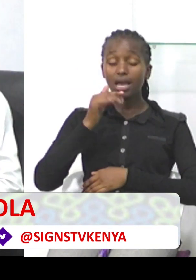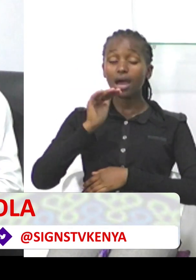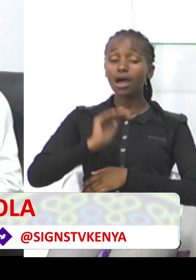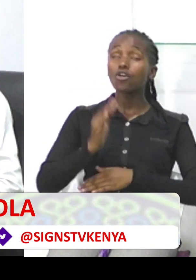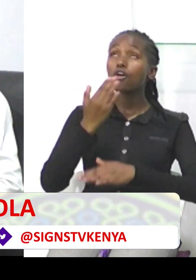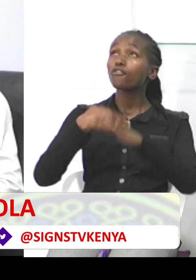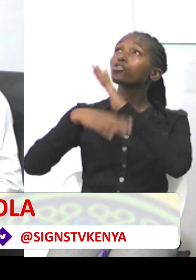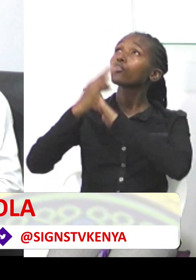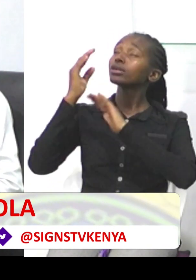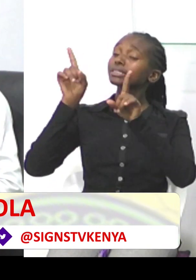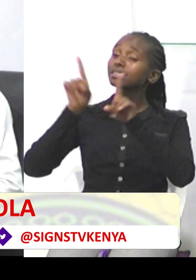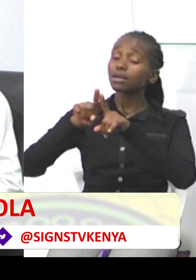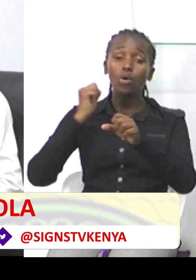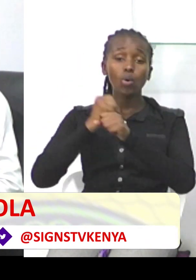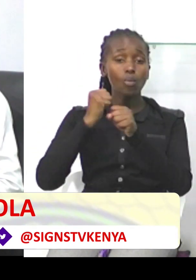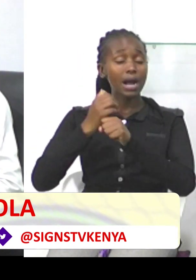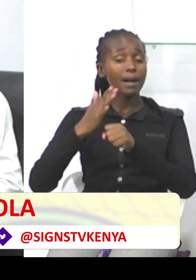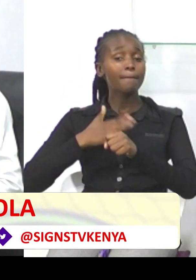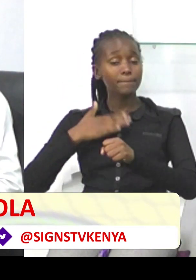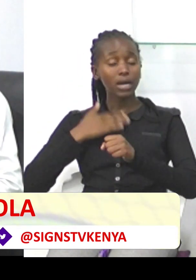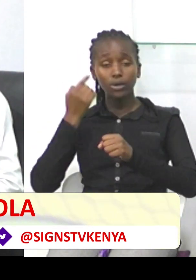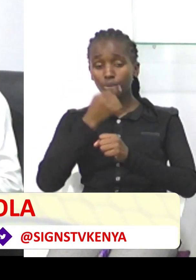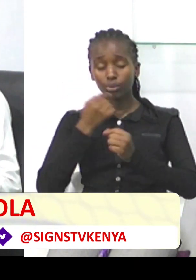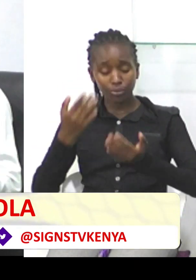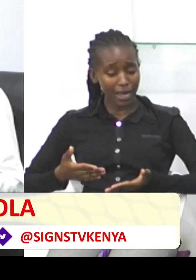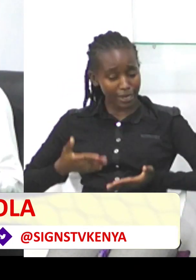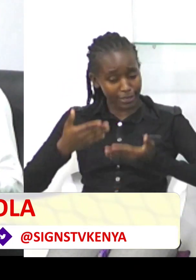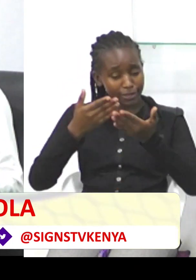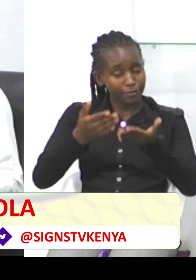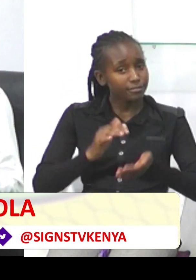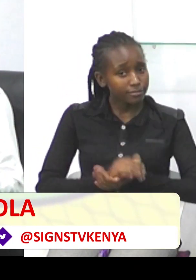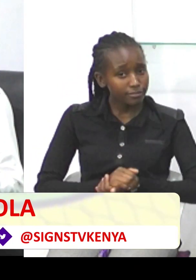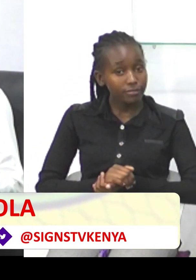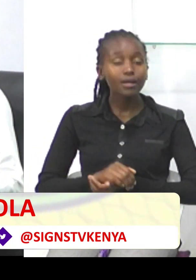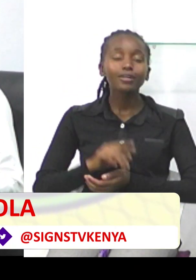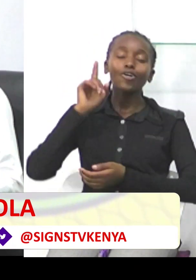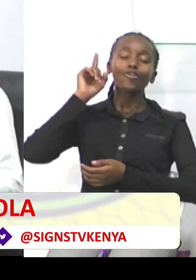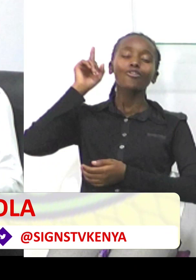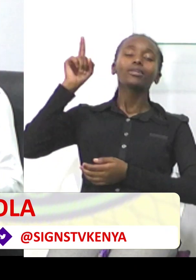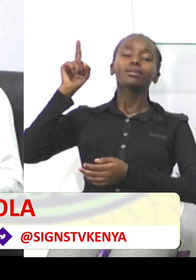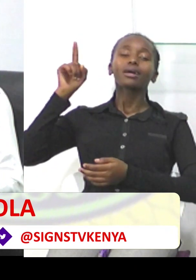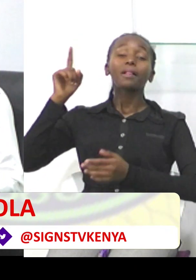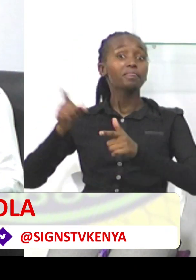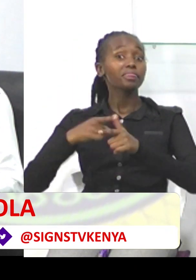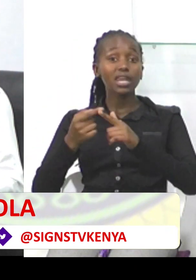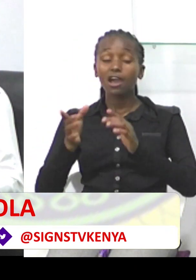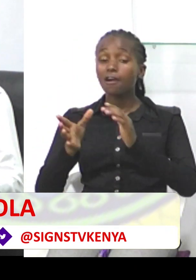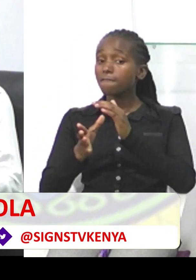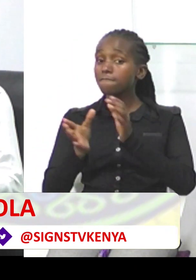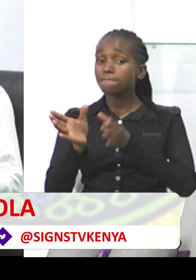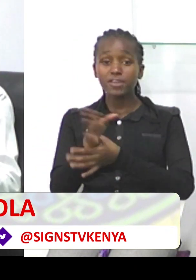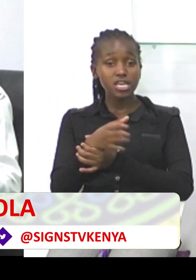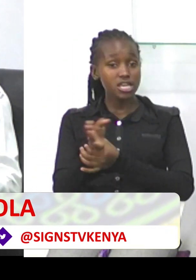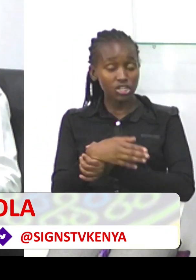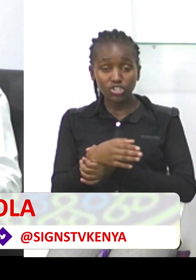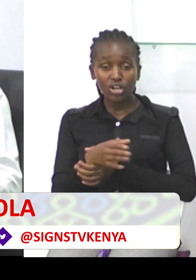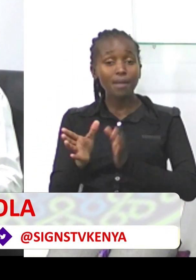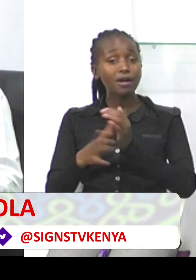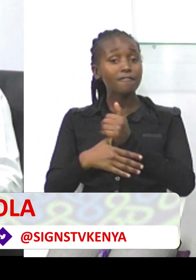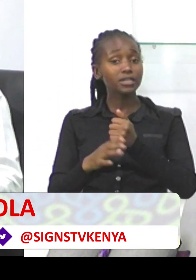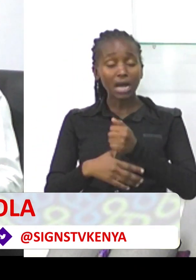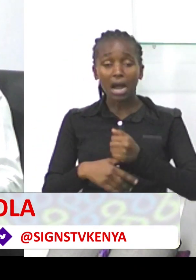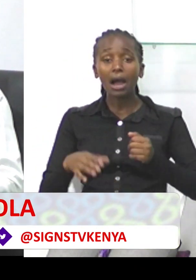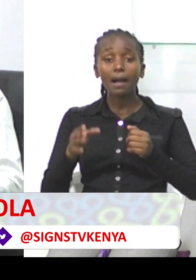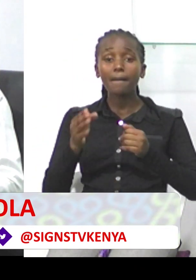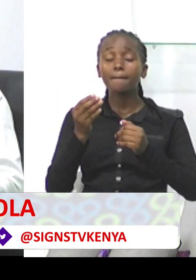Mm-hmm. Samaki na mgeta zikijileta. zilijileta. Ndio akauliza na